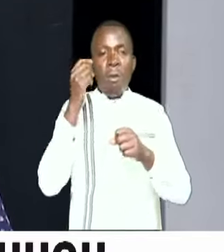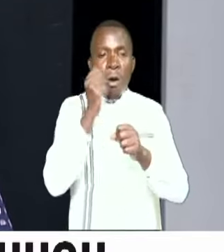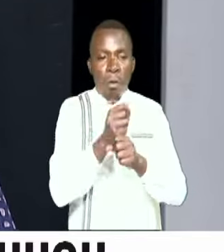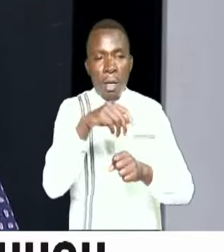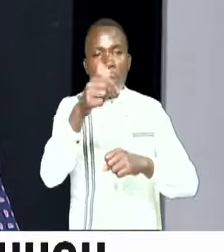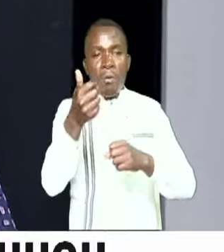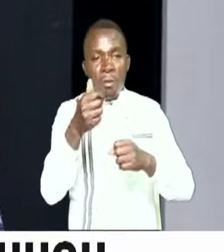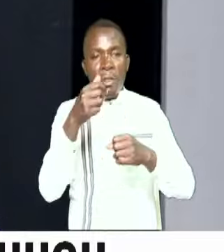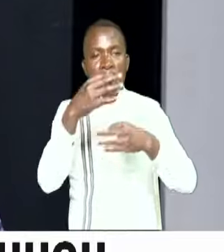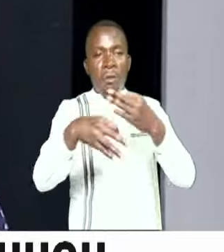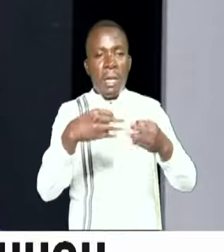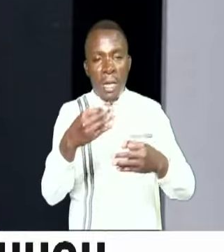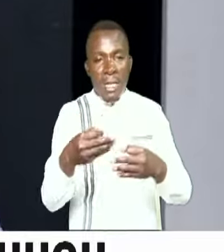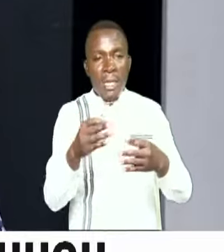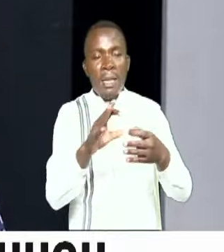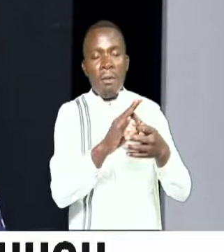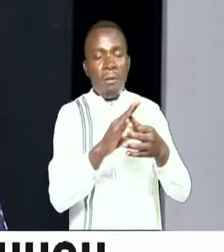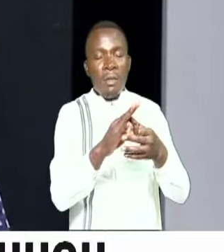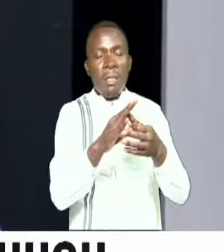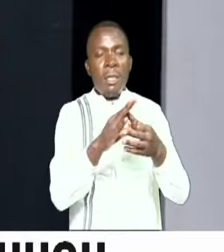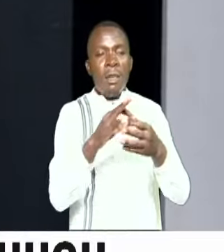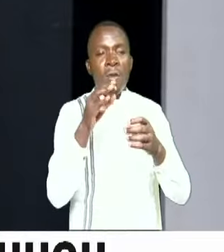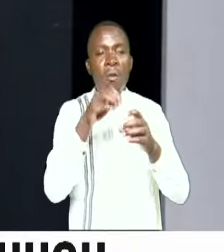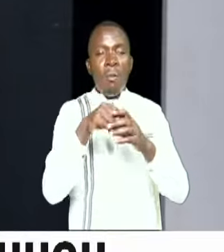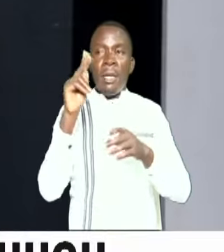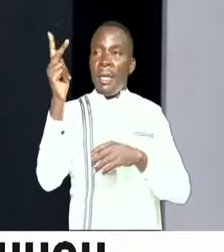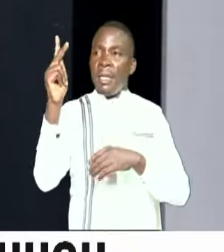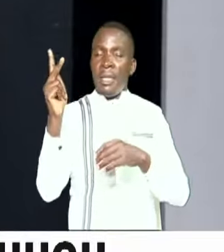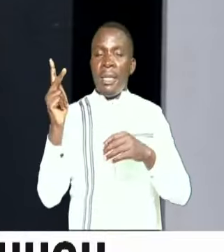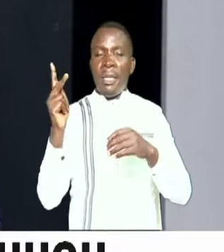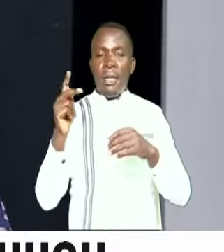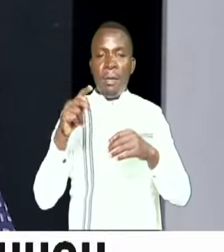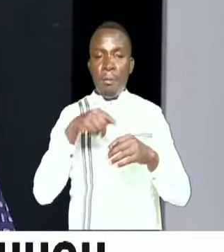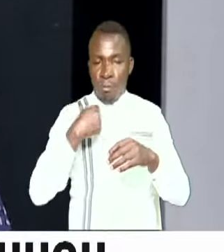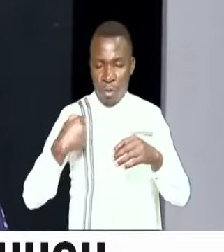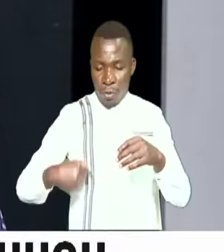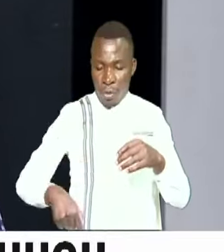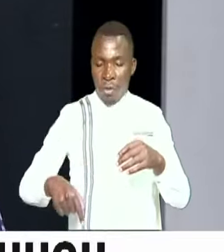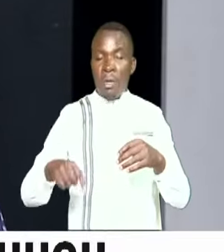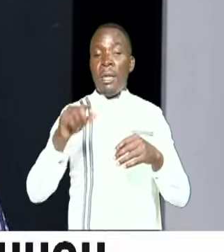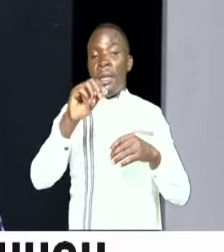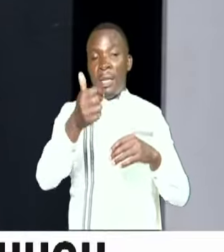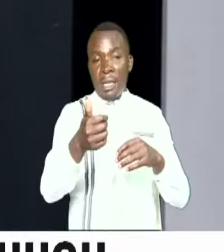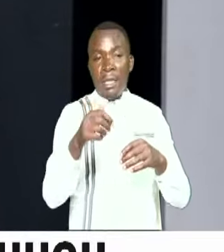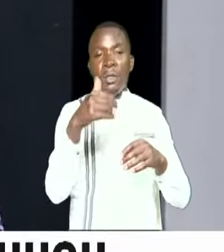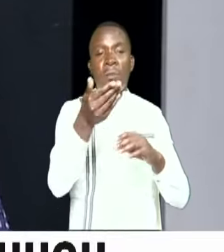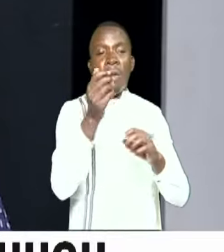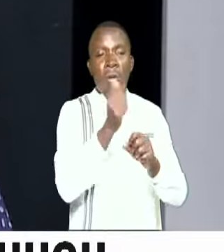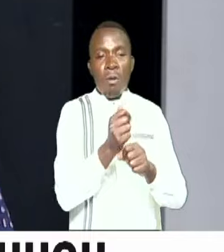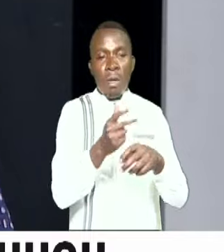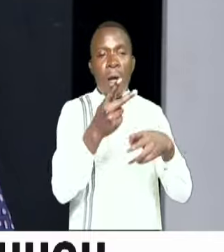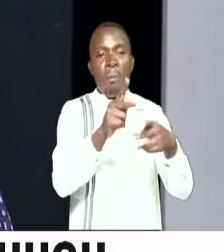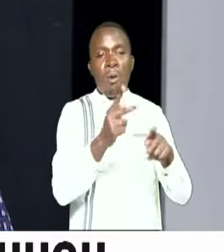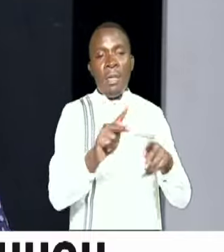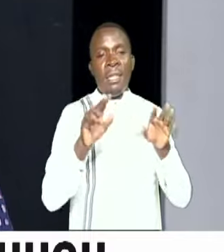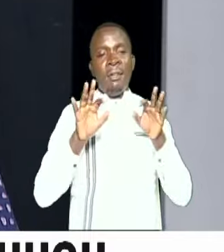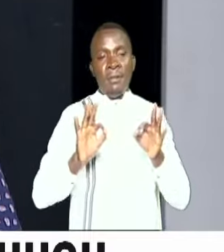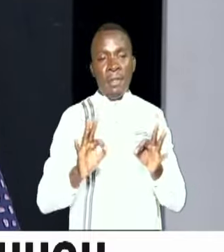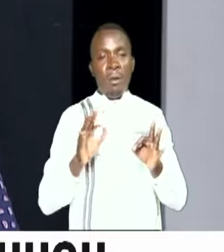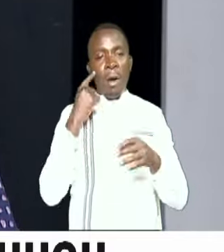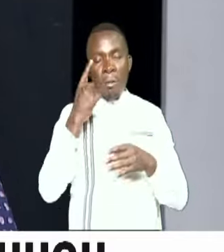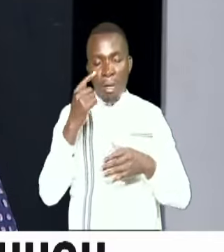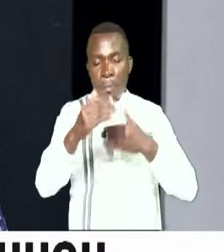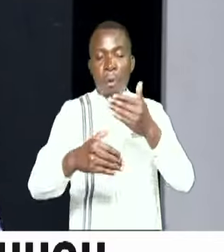rwo muri Kenya cyangwa mu Bushinwa ahandi ukaza ugakora ya produit fini ihari, ugasanga ko noneho ngaho niho rwa ruhererekana inyongeragaciro